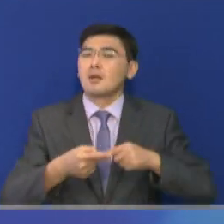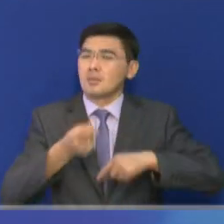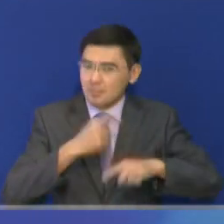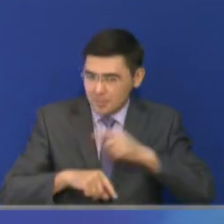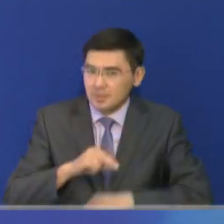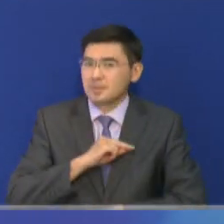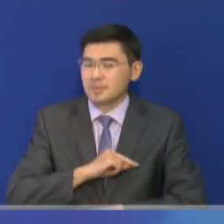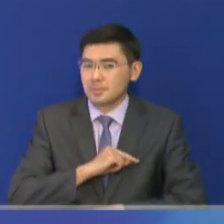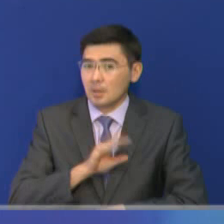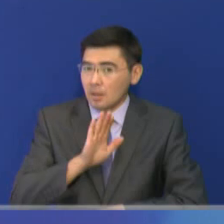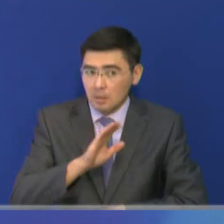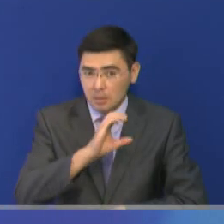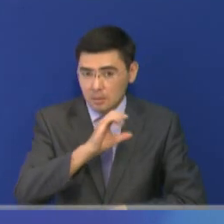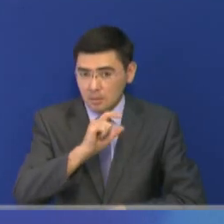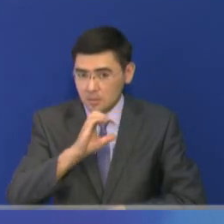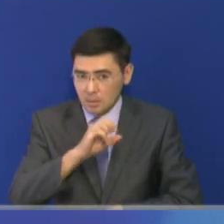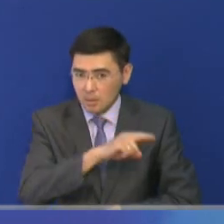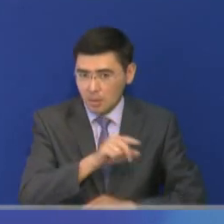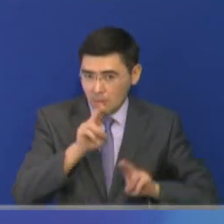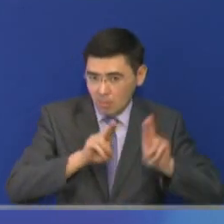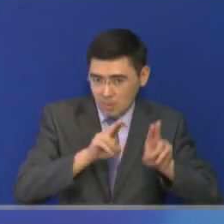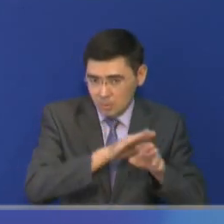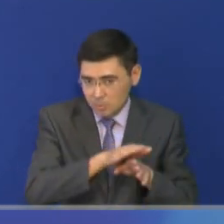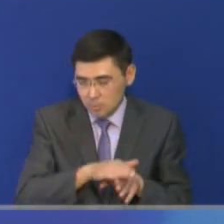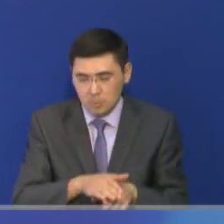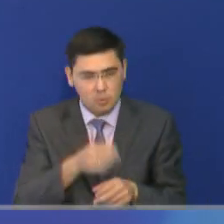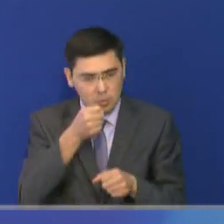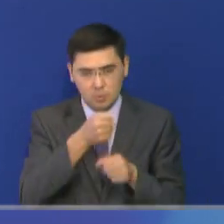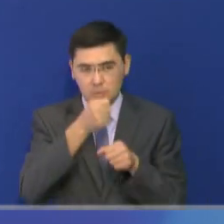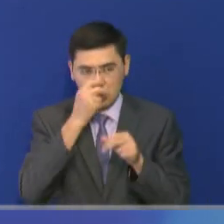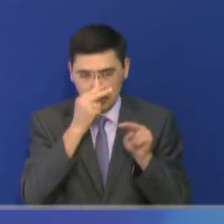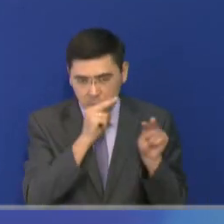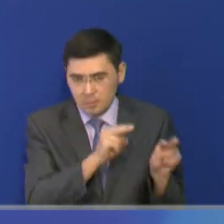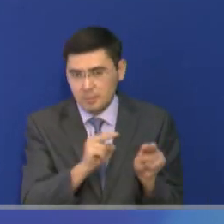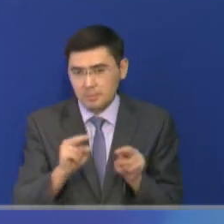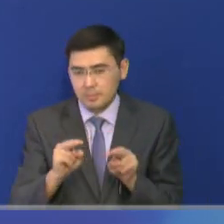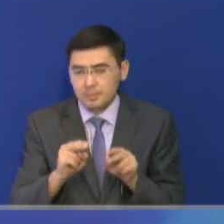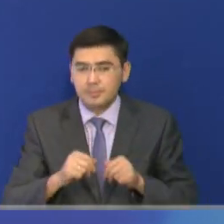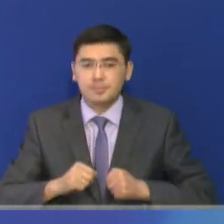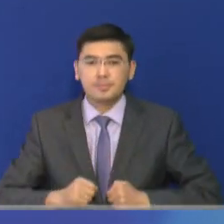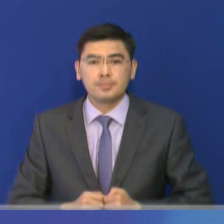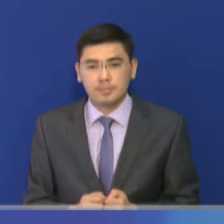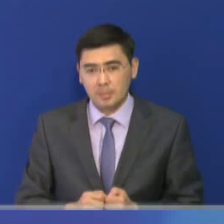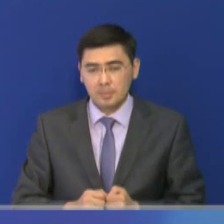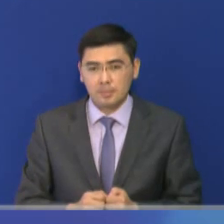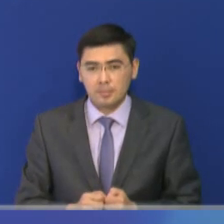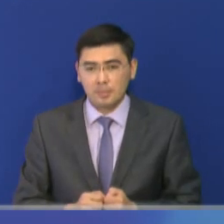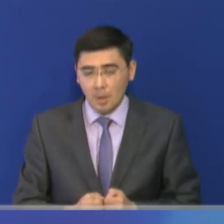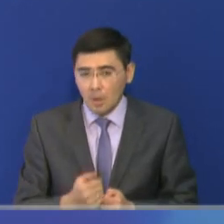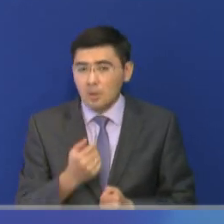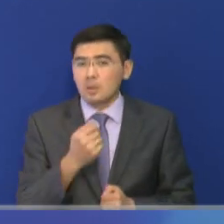ими санитарных требований находится под строгим контролем. Вместе с тем заметно снижение участия предпринимателей в государственных